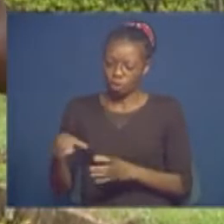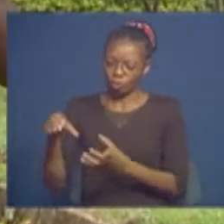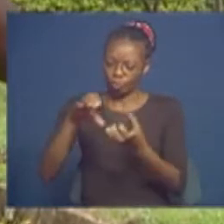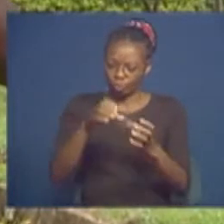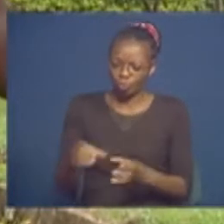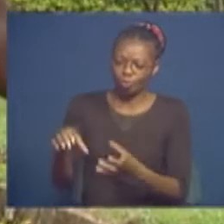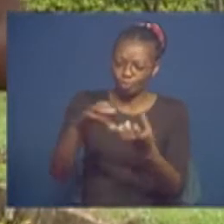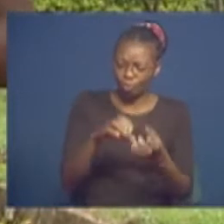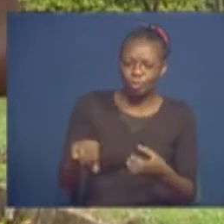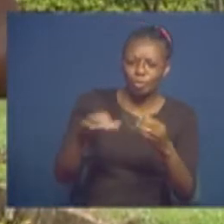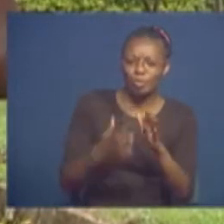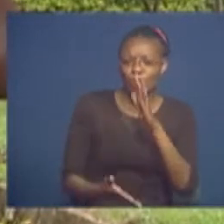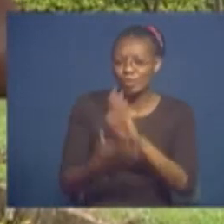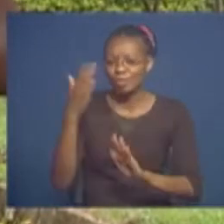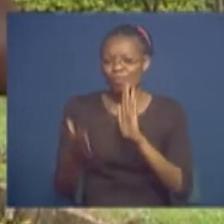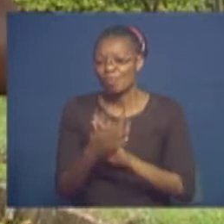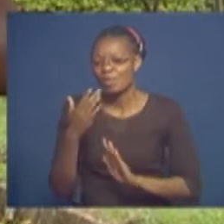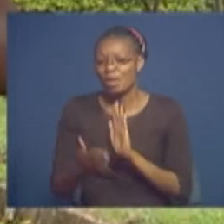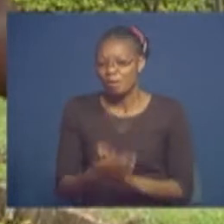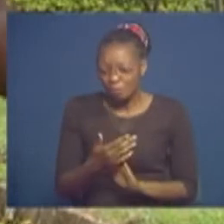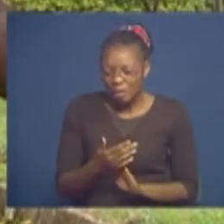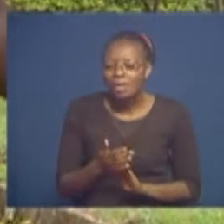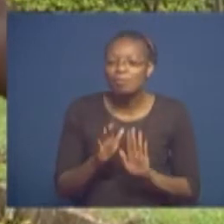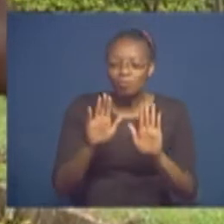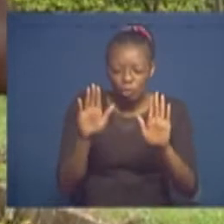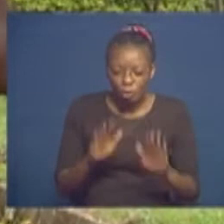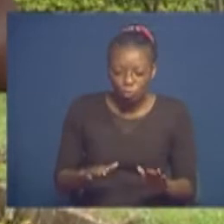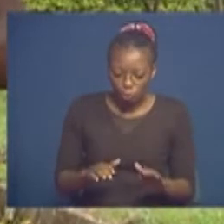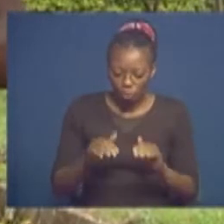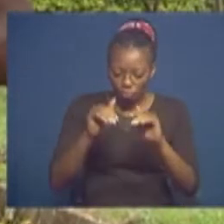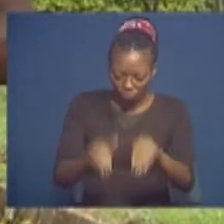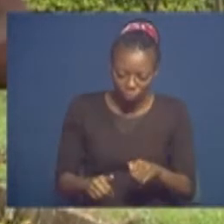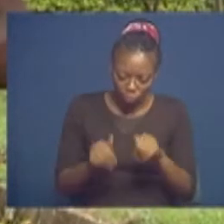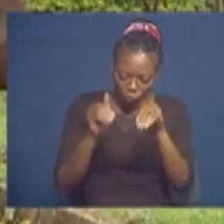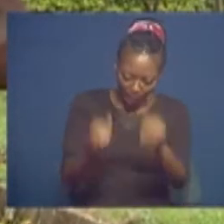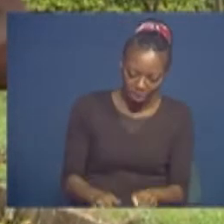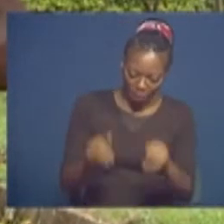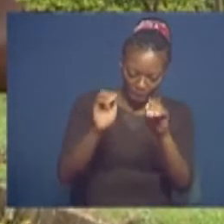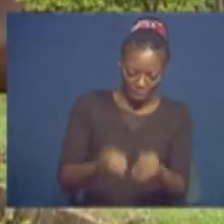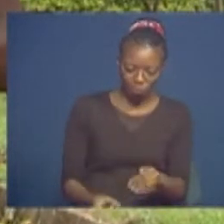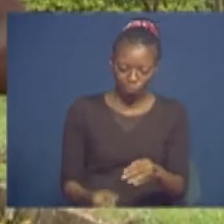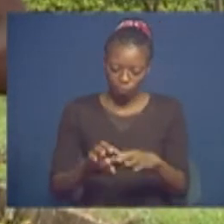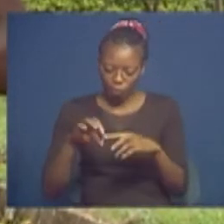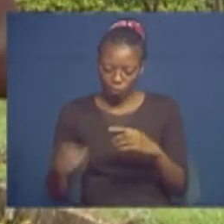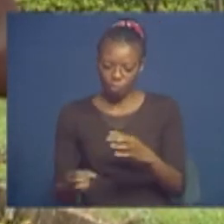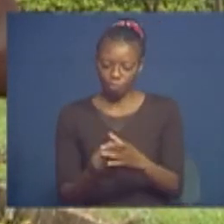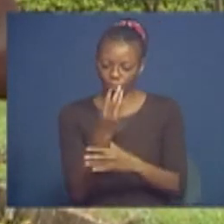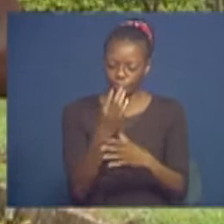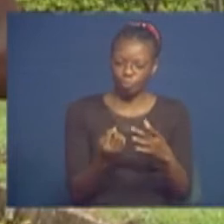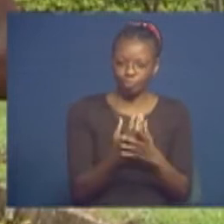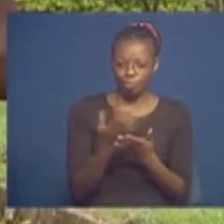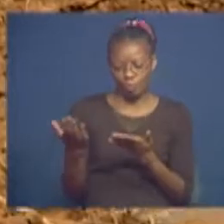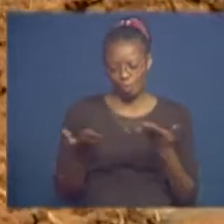magugu huzidi kuota kwa haraka. Lazima upalilie kila mara, ndiposa mboga zako ziote pasi magugu.